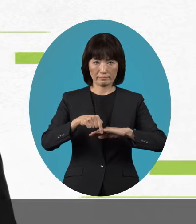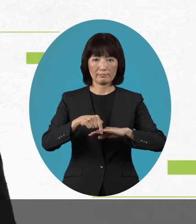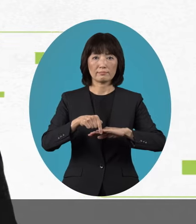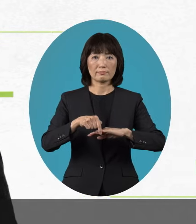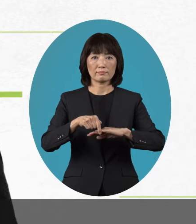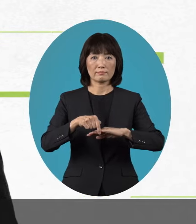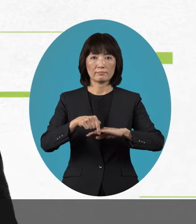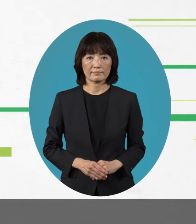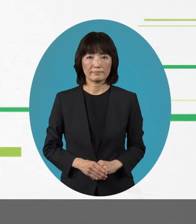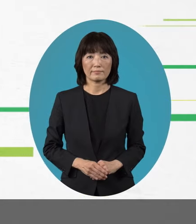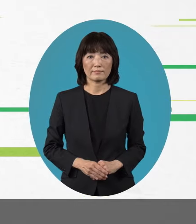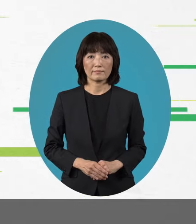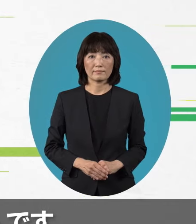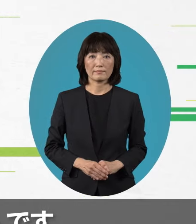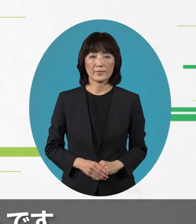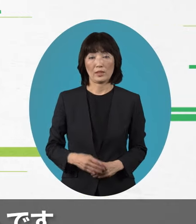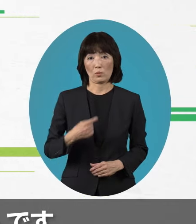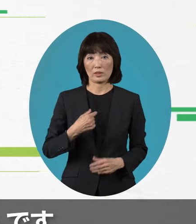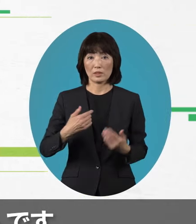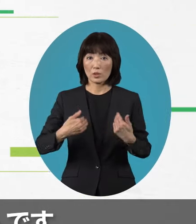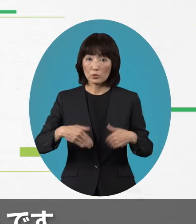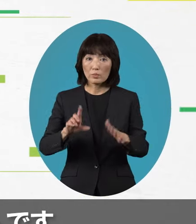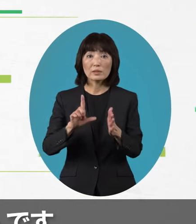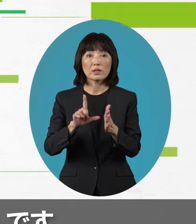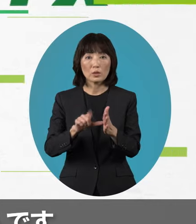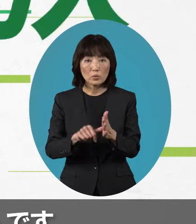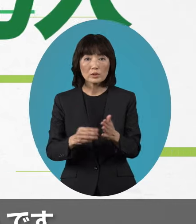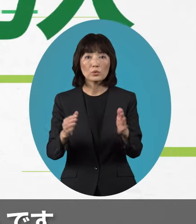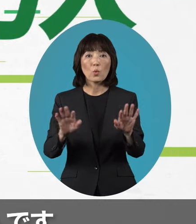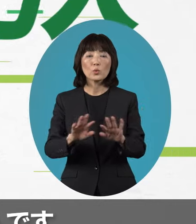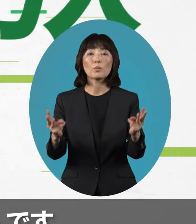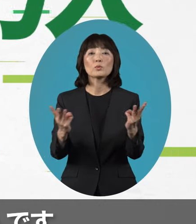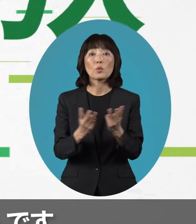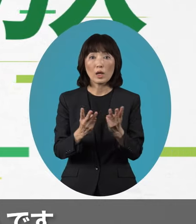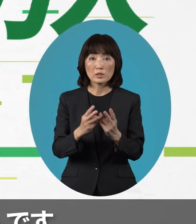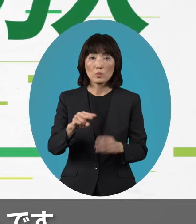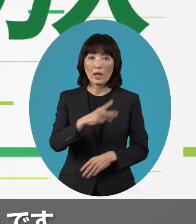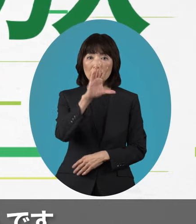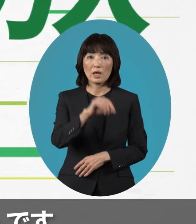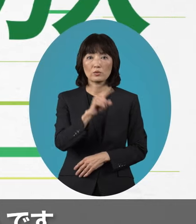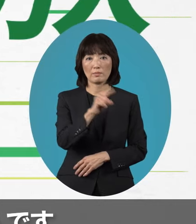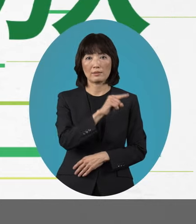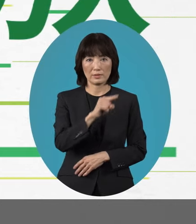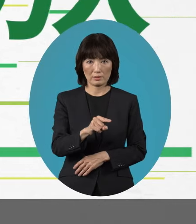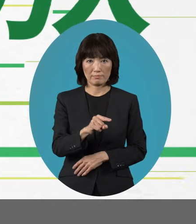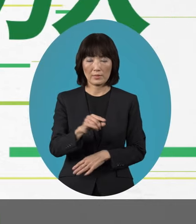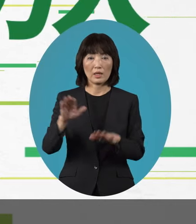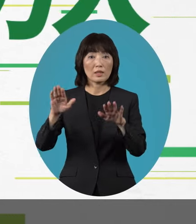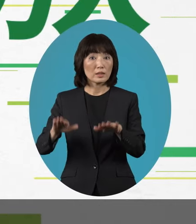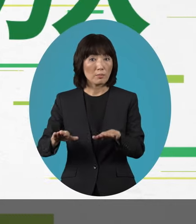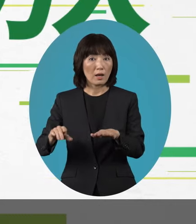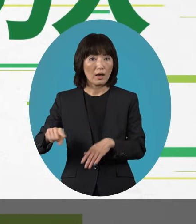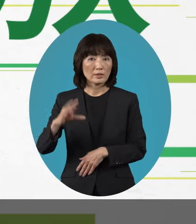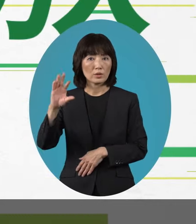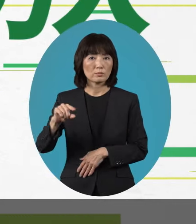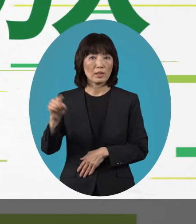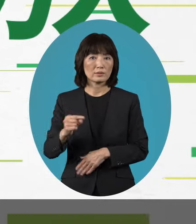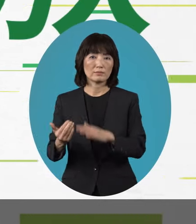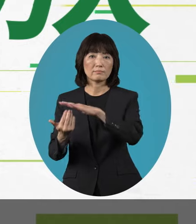き政策です。私が生まれた時代の子どもの数は200万人です。それが今は半分以下です